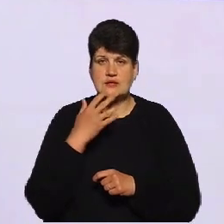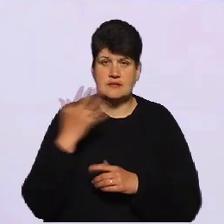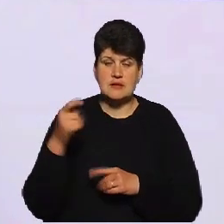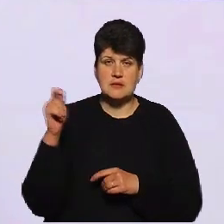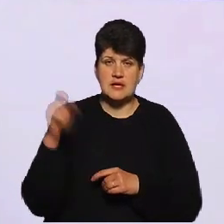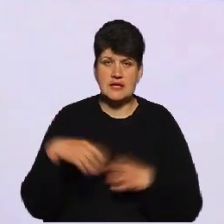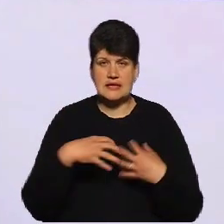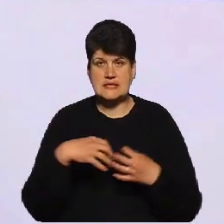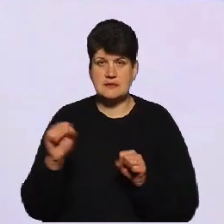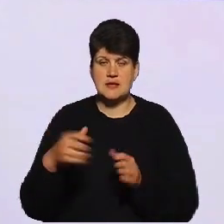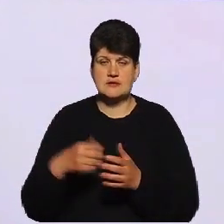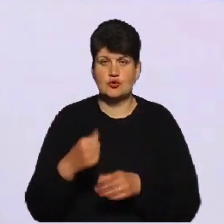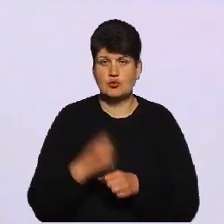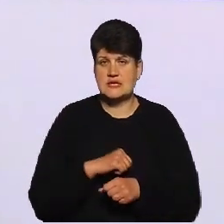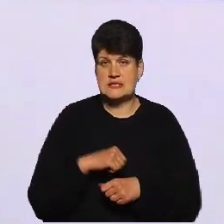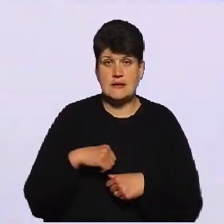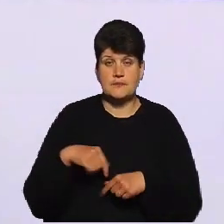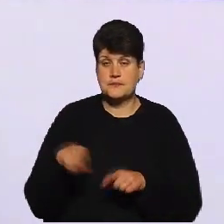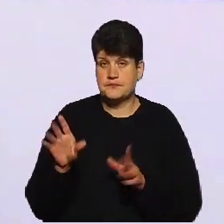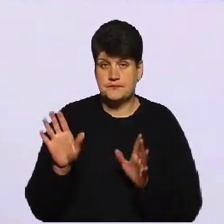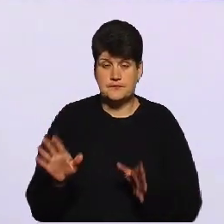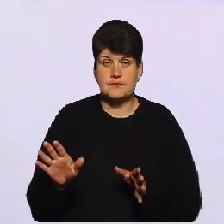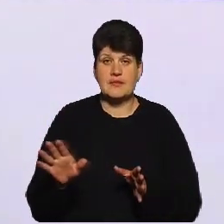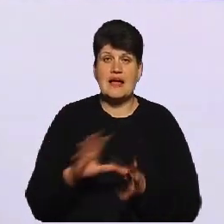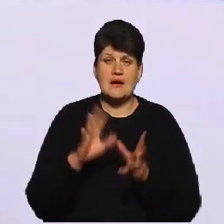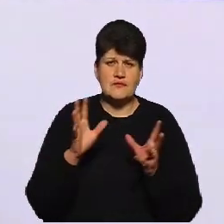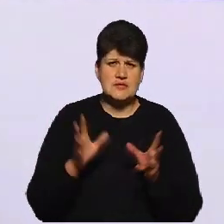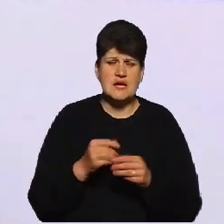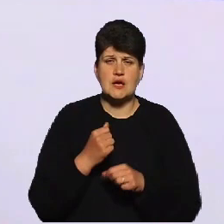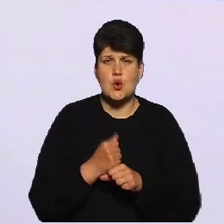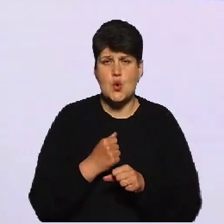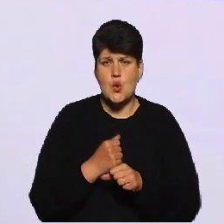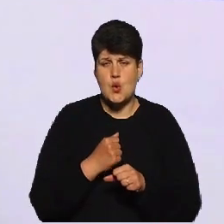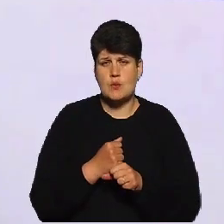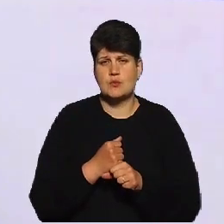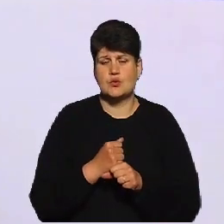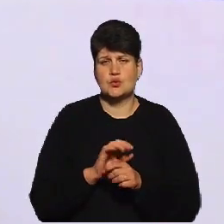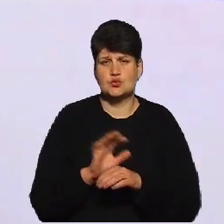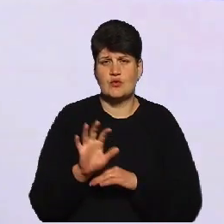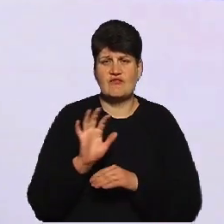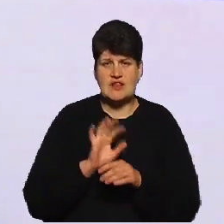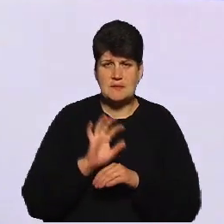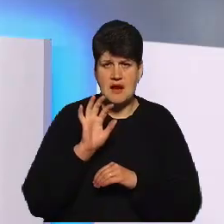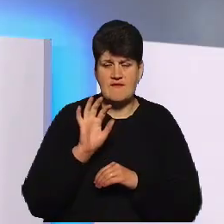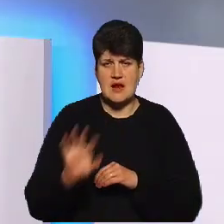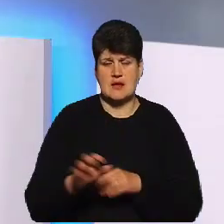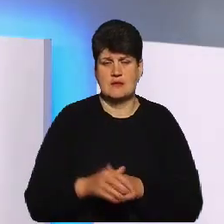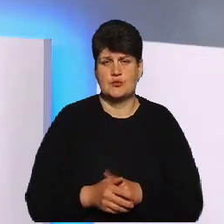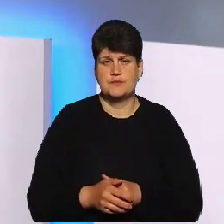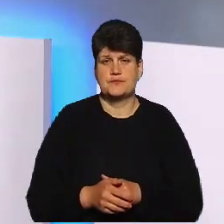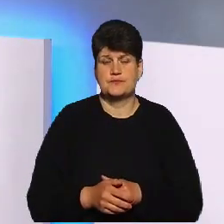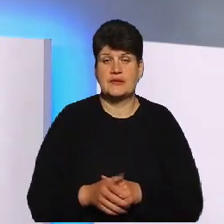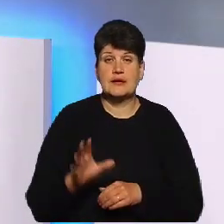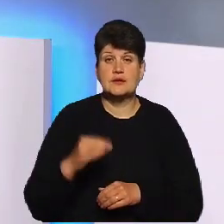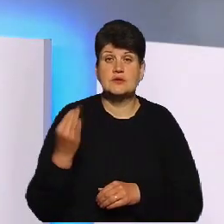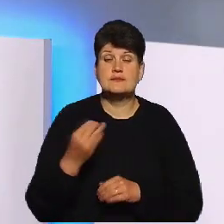роботи, ну, самостійно. А взагалі роботи ми їм відправляємо. Вже тоді цікаво дізнатися, як